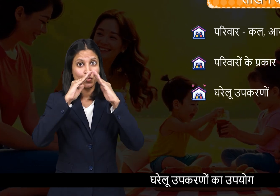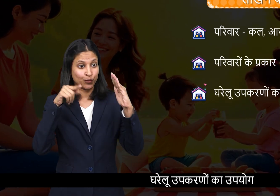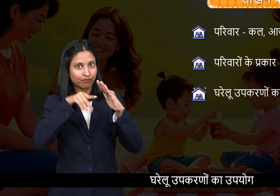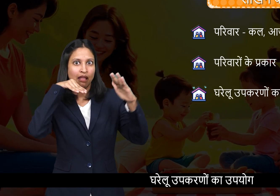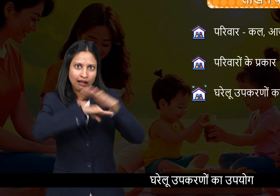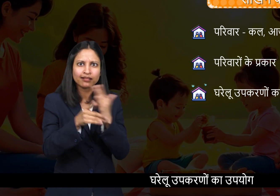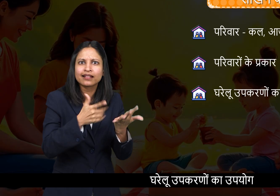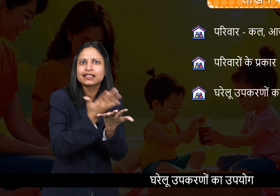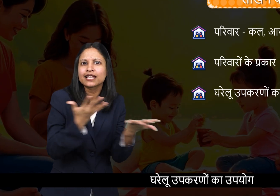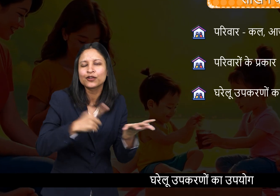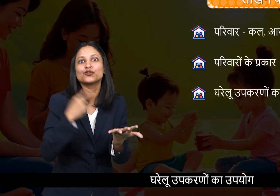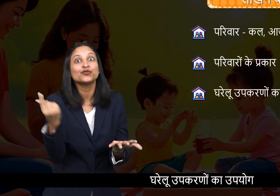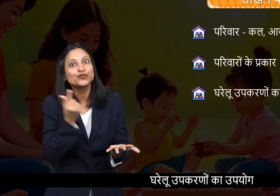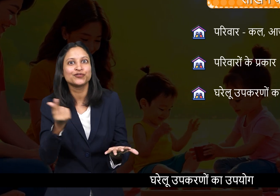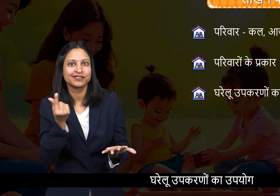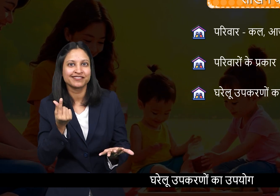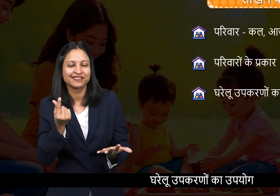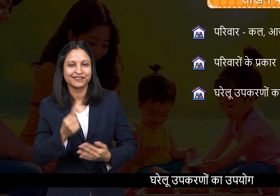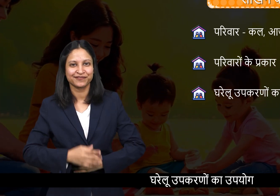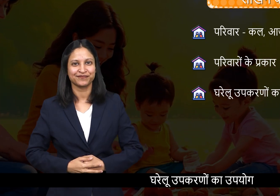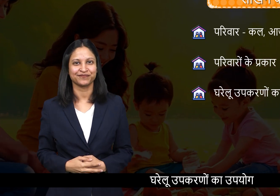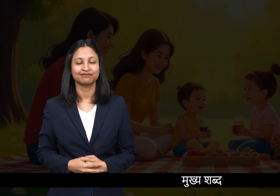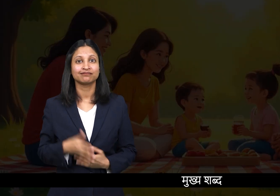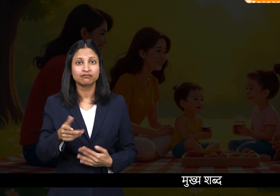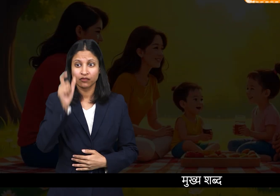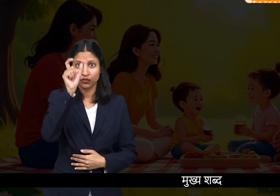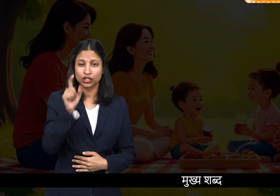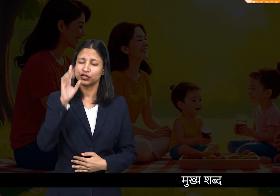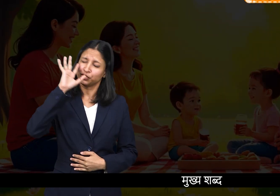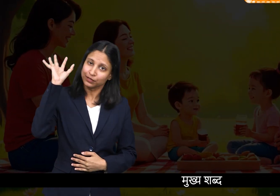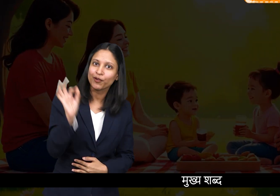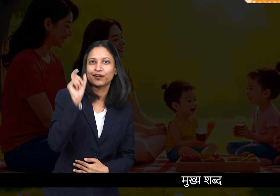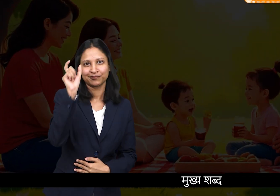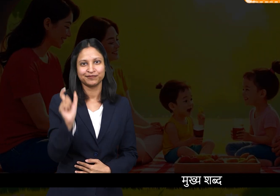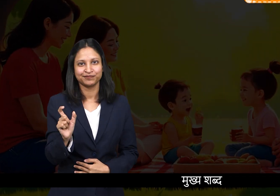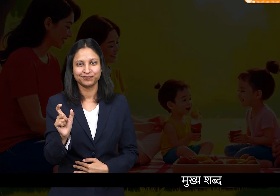घरेलू उपकरणों का उपयोग। मुख्य शब्द: